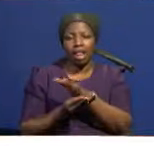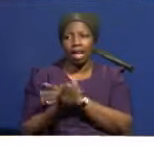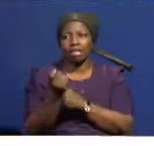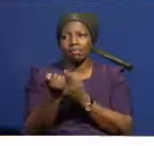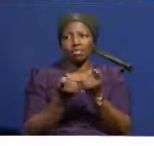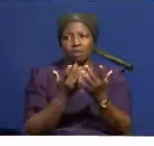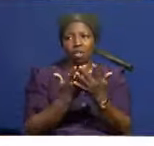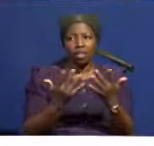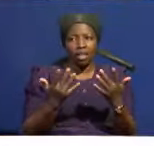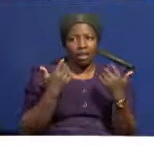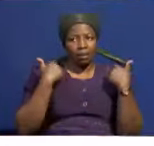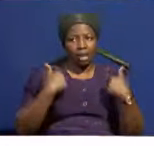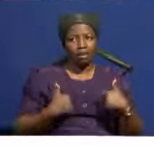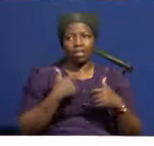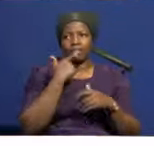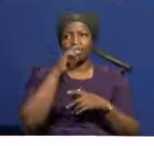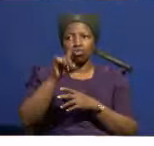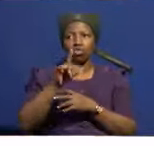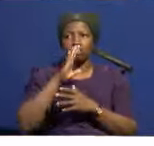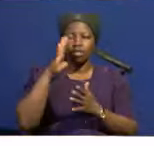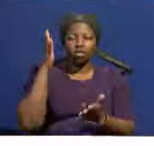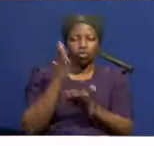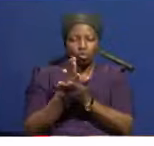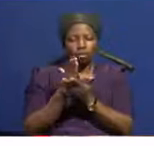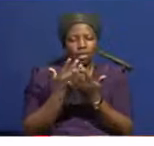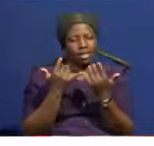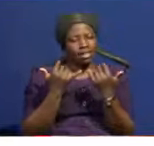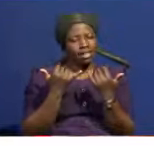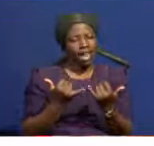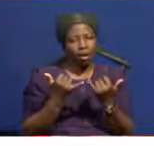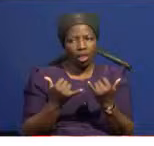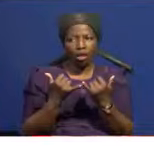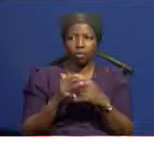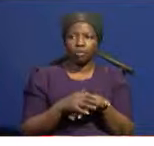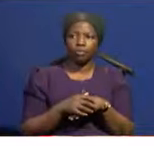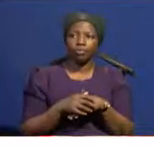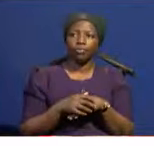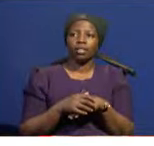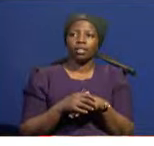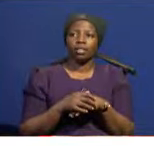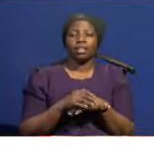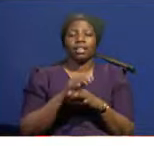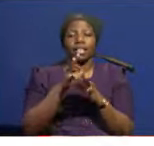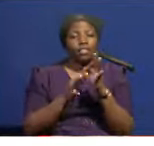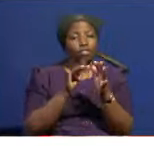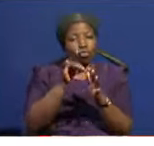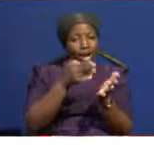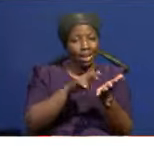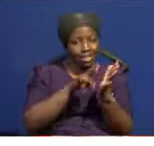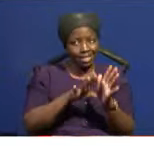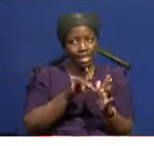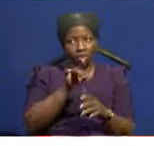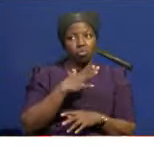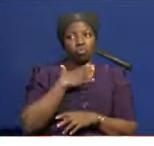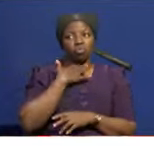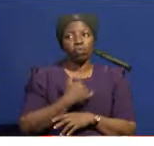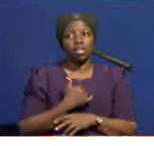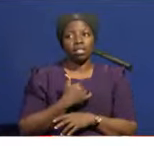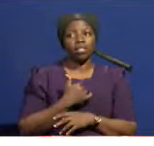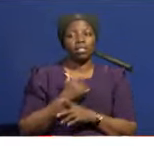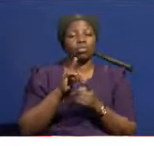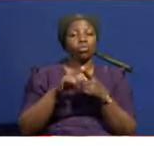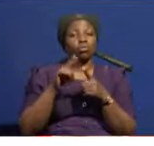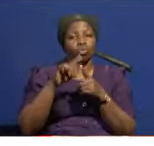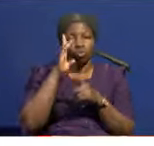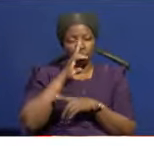kidogo, nasema ikome mara moja. Na wewe you are a registrar, you don't want to dare arrest